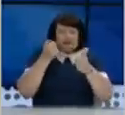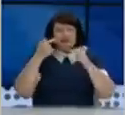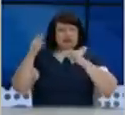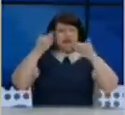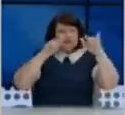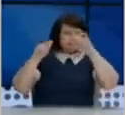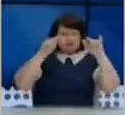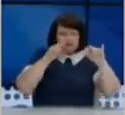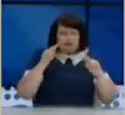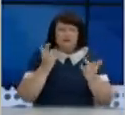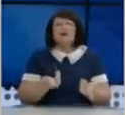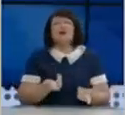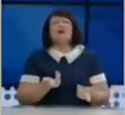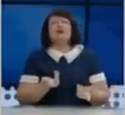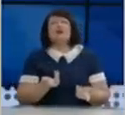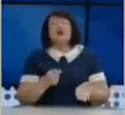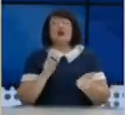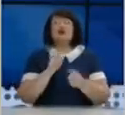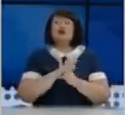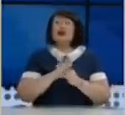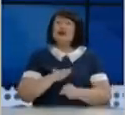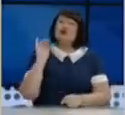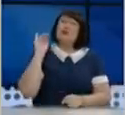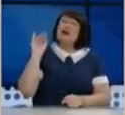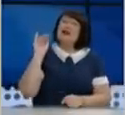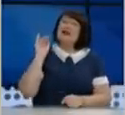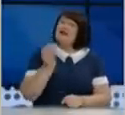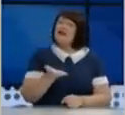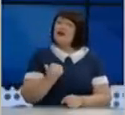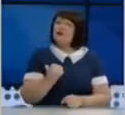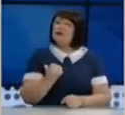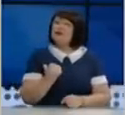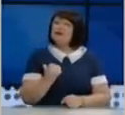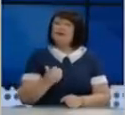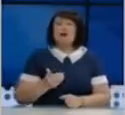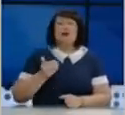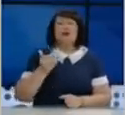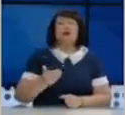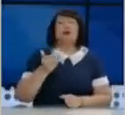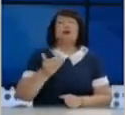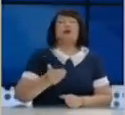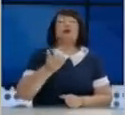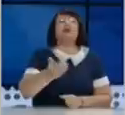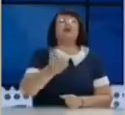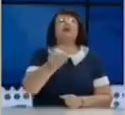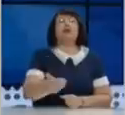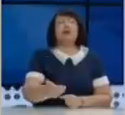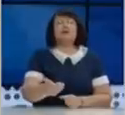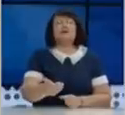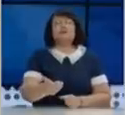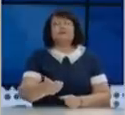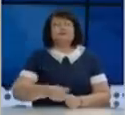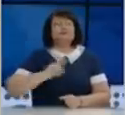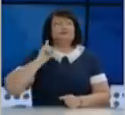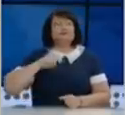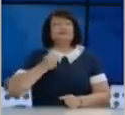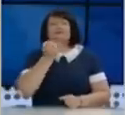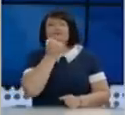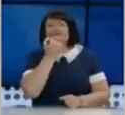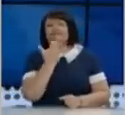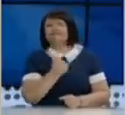θα έπρεπε τουλάχιστον να τα έχετε παραγγείλει. Δεν το έχετε κάνει. Αυτές είναι καθυστερήσεις που μαζί με τις άλλες αβελτηρίες πληρώνει η